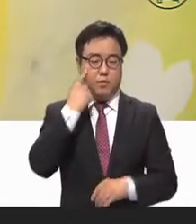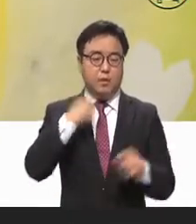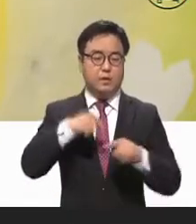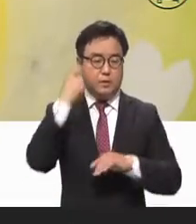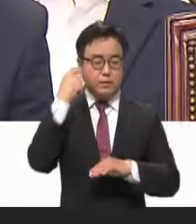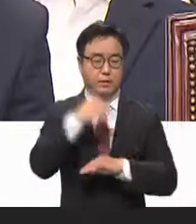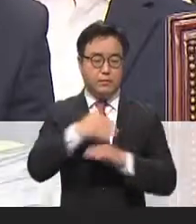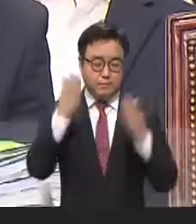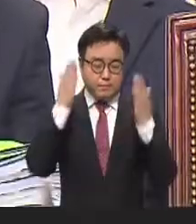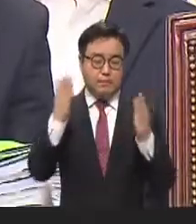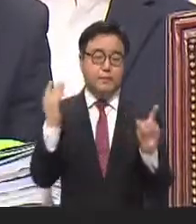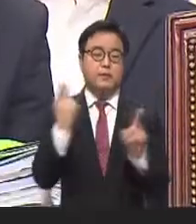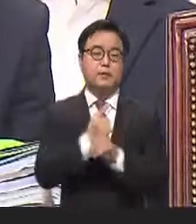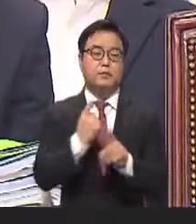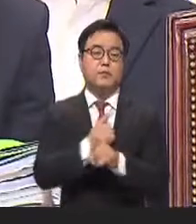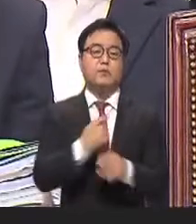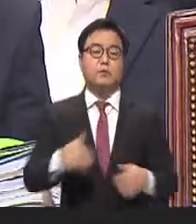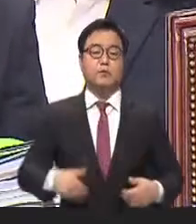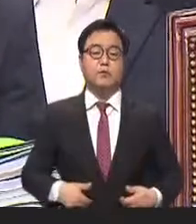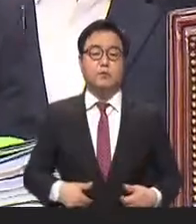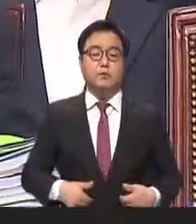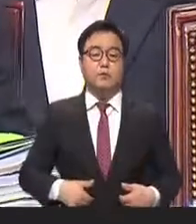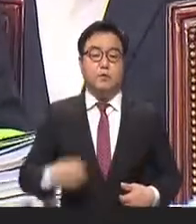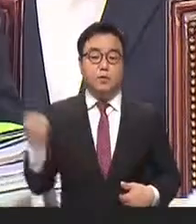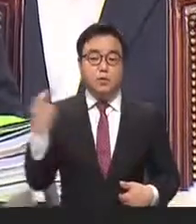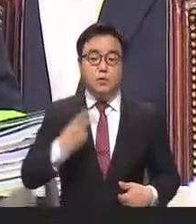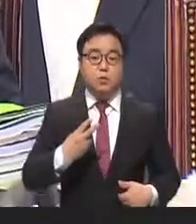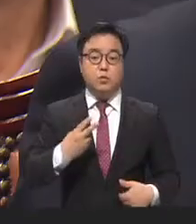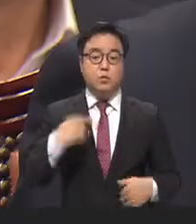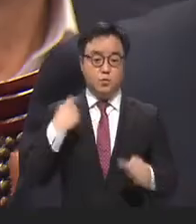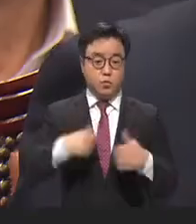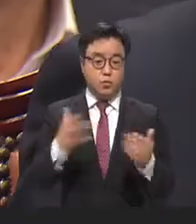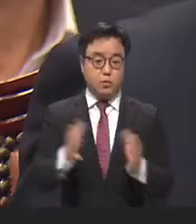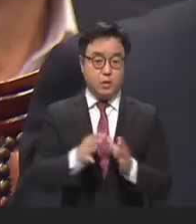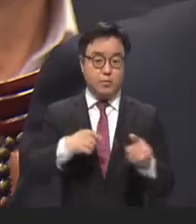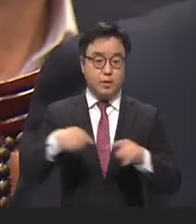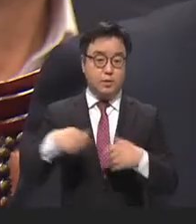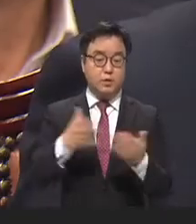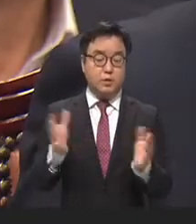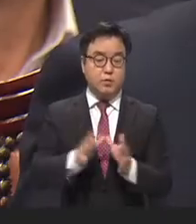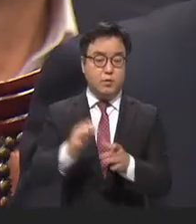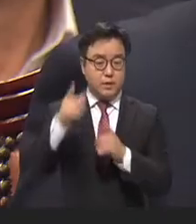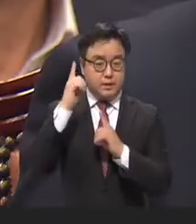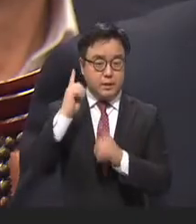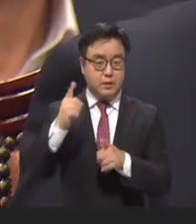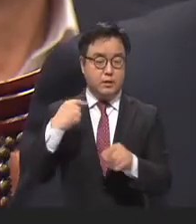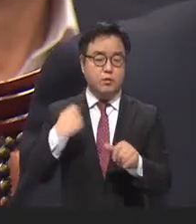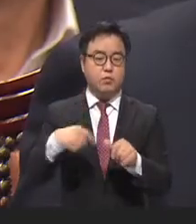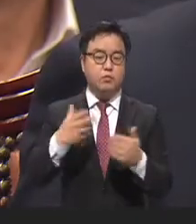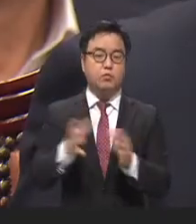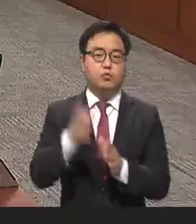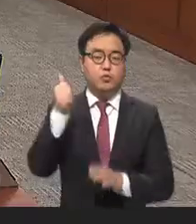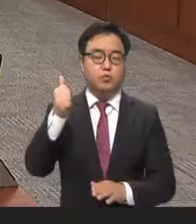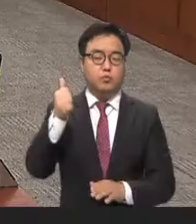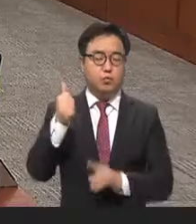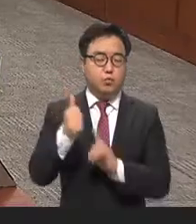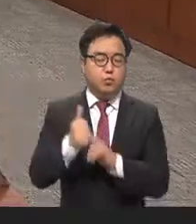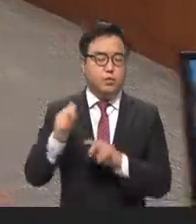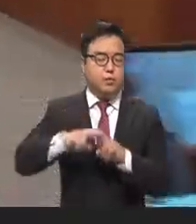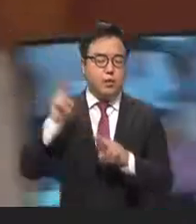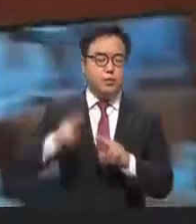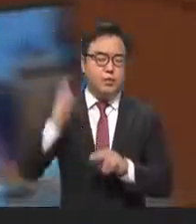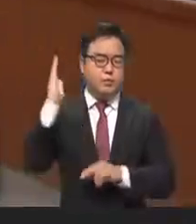방향을 수정하는 한편 교 정에는 이식 부총리의 사퇴를 구하는 움직임도 있어